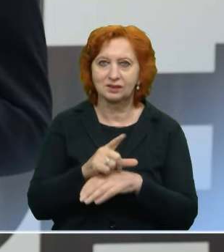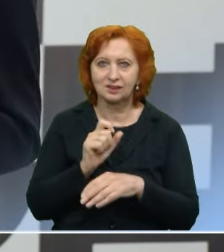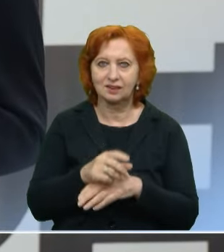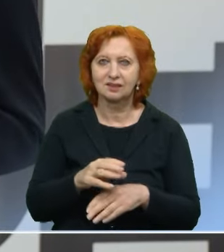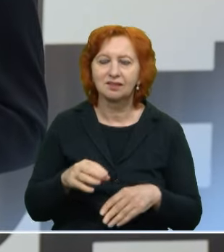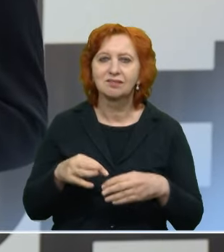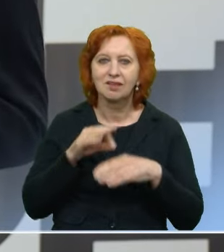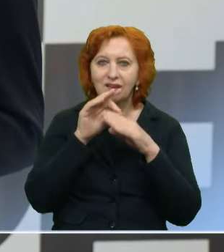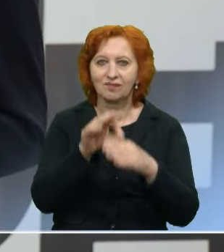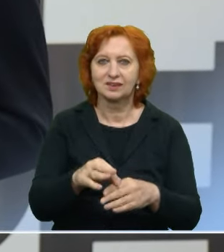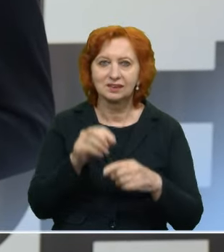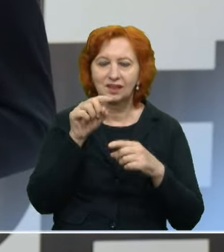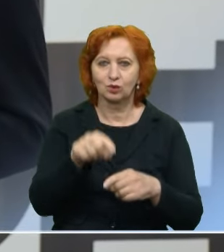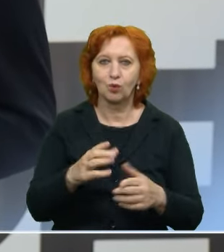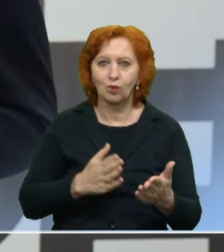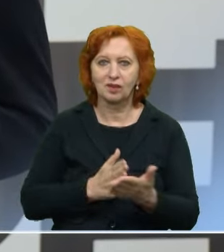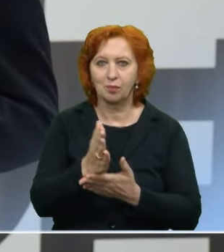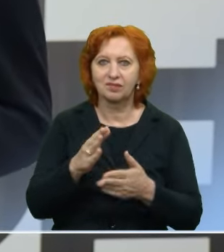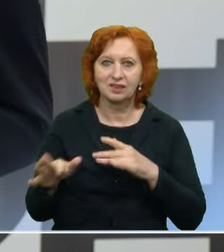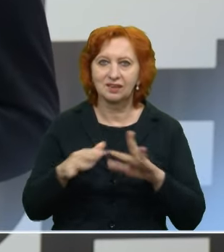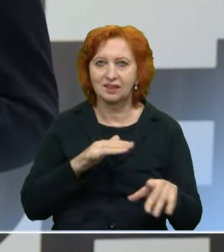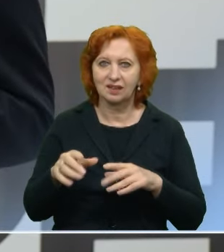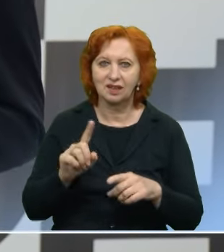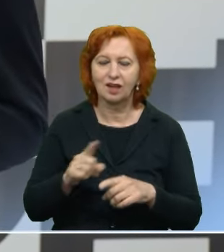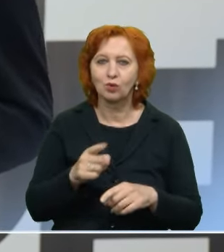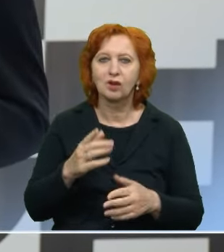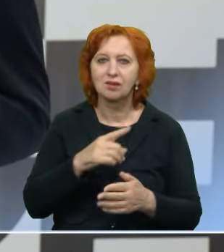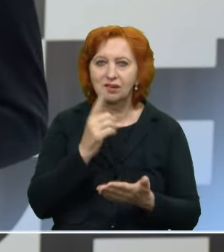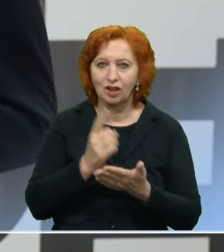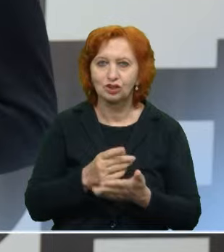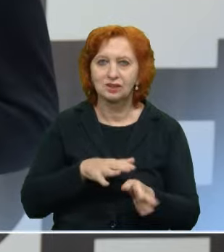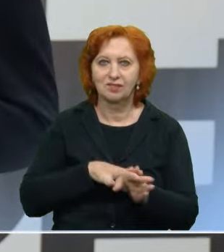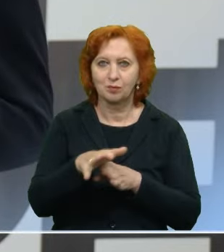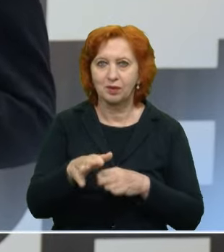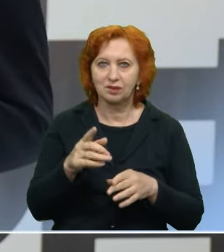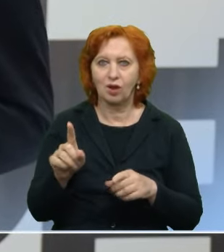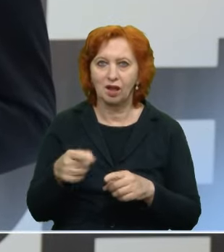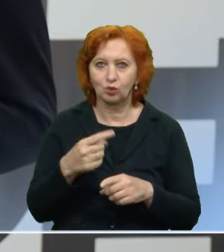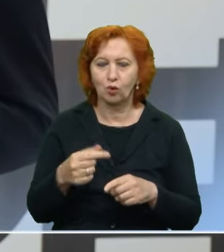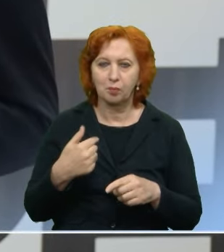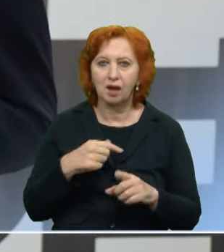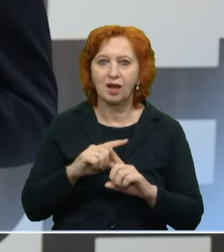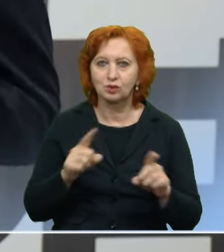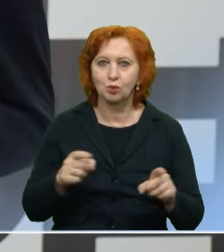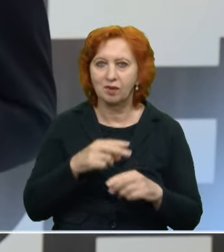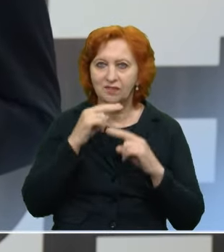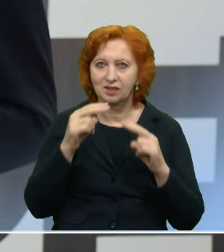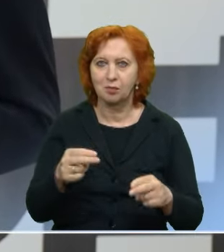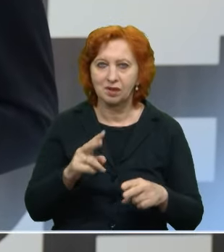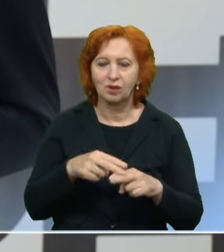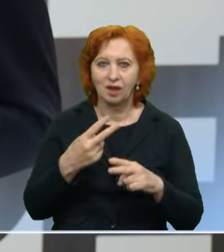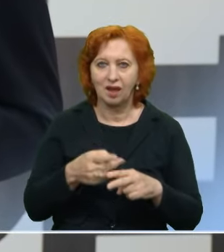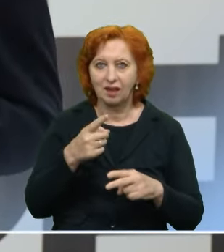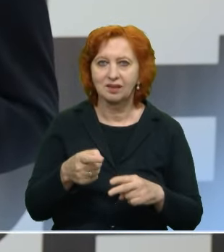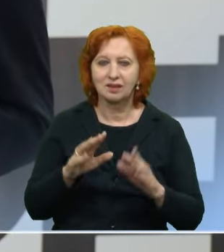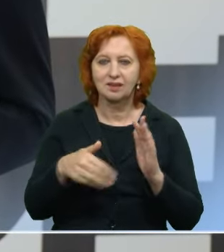им те направления в нашей деятельности, которые важны, которые реализовываются. Но основное направление, которому мы особое внимание уделили, это создание